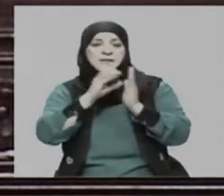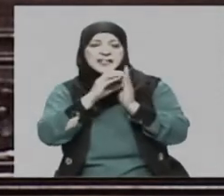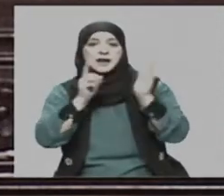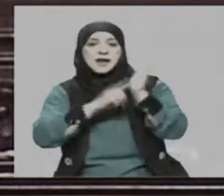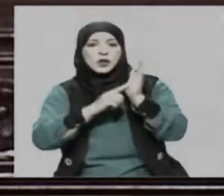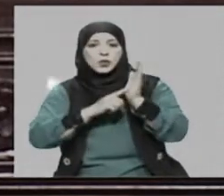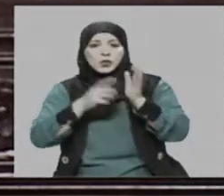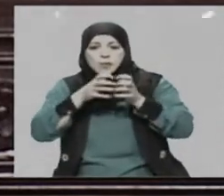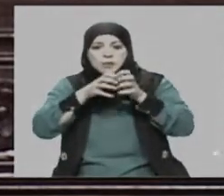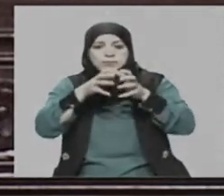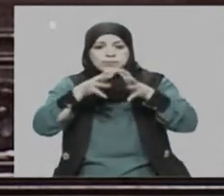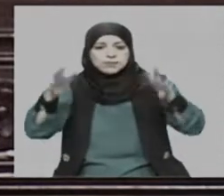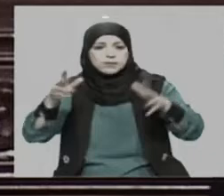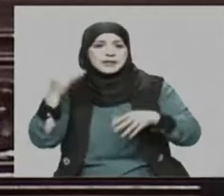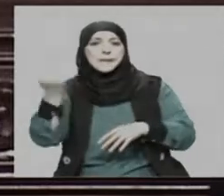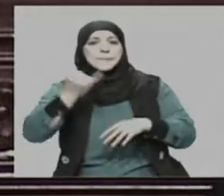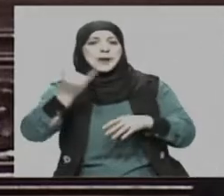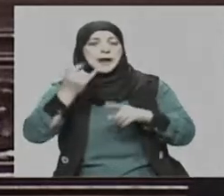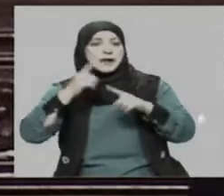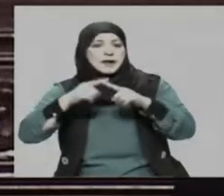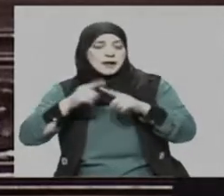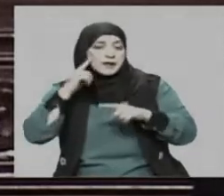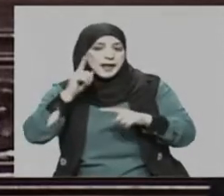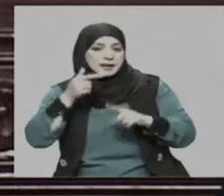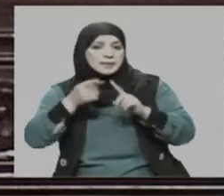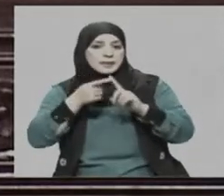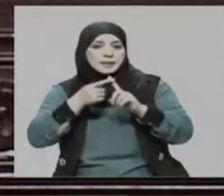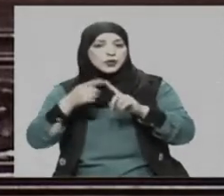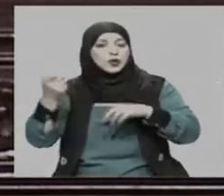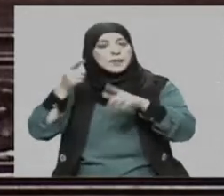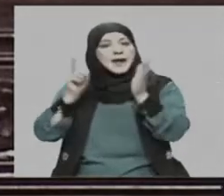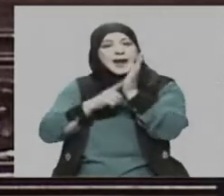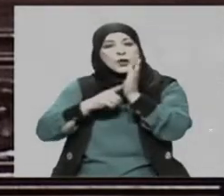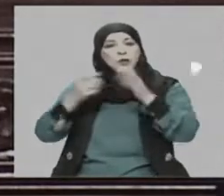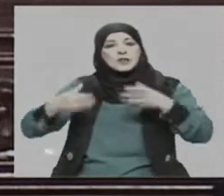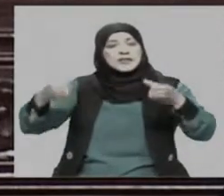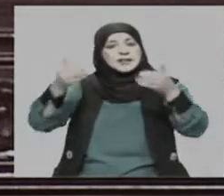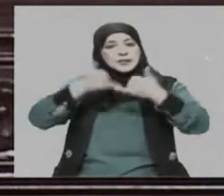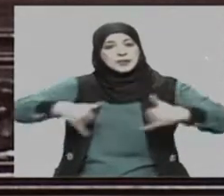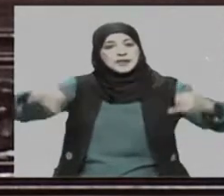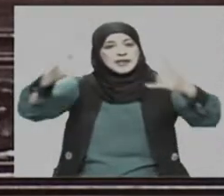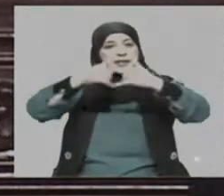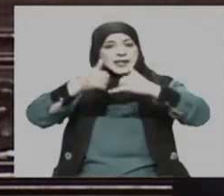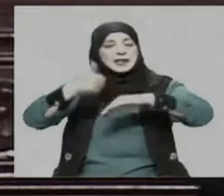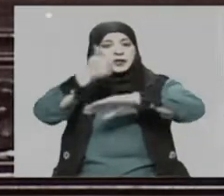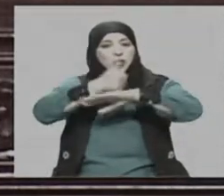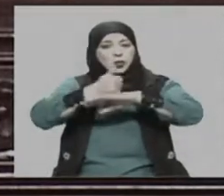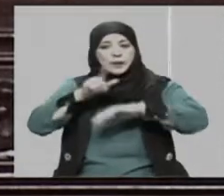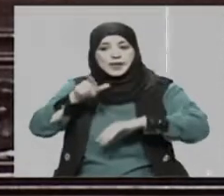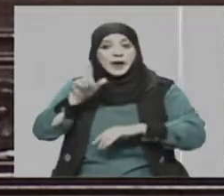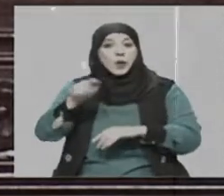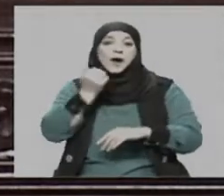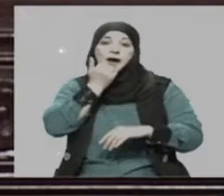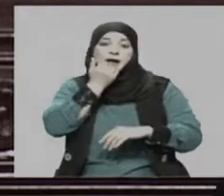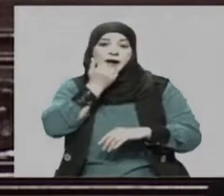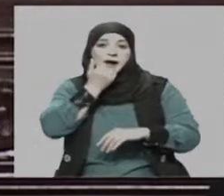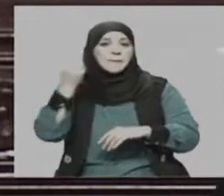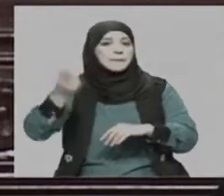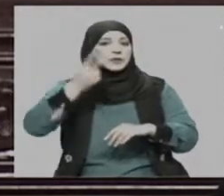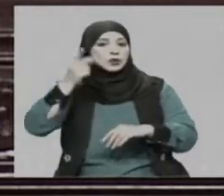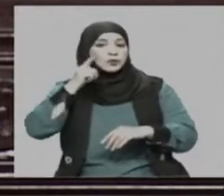الحق نعملوه بمنشور. مصالح التشريع في رئاسة الحكومة قالوا لنا راهو خطأ، ما عندكمش الحق تحدوا